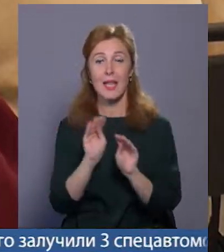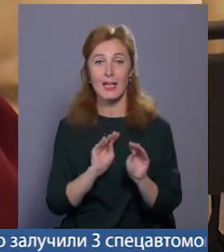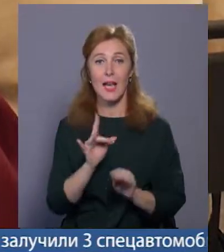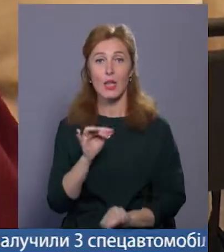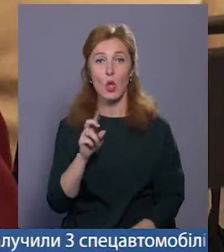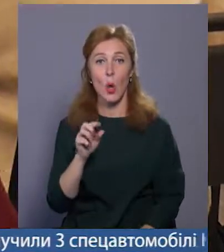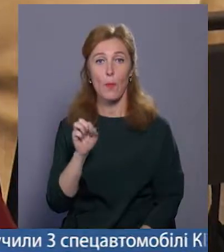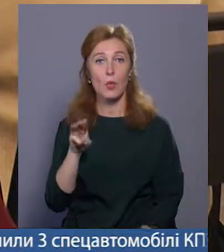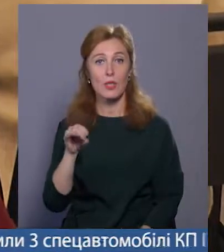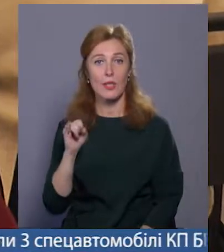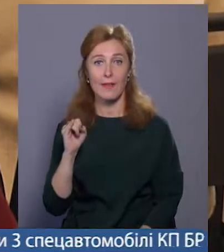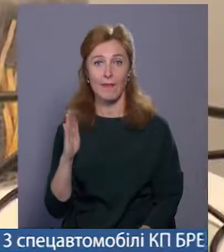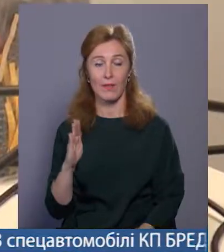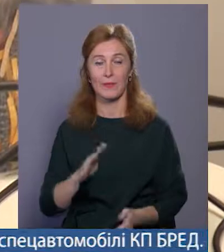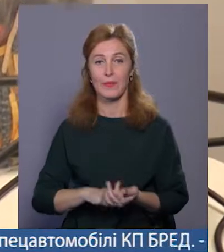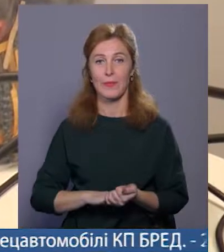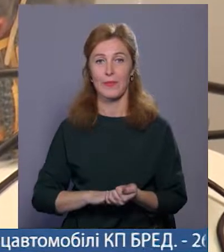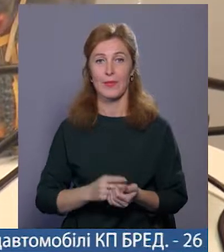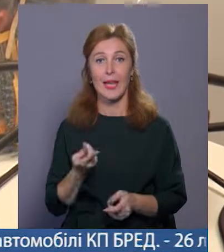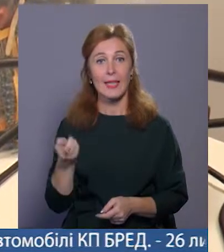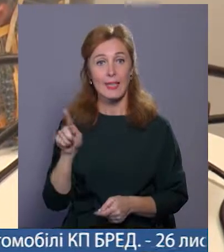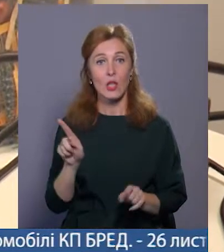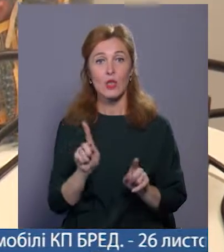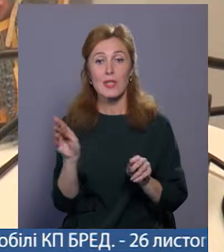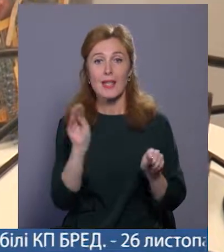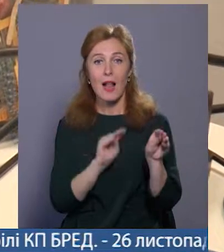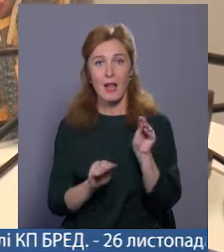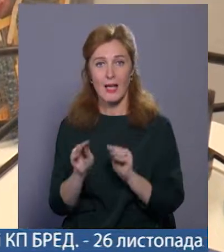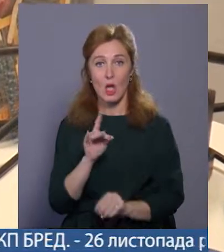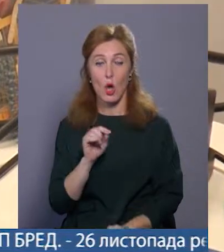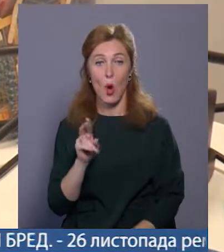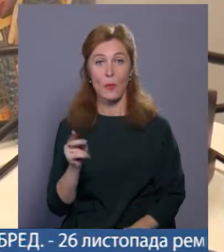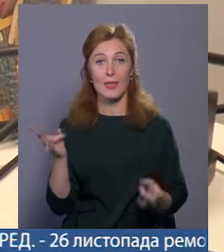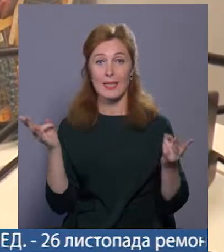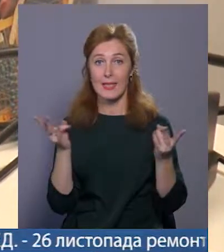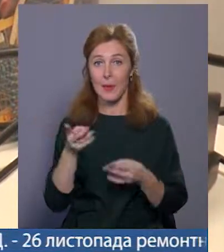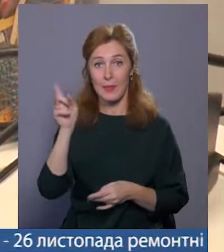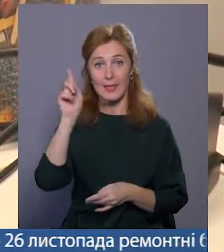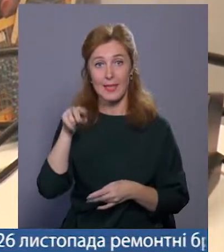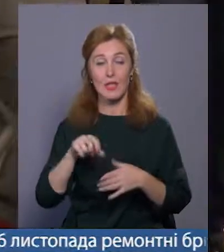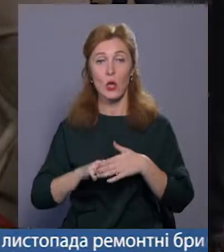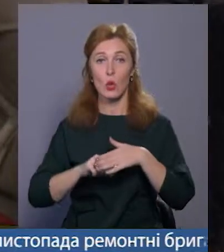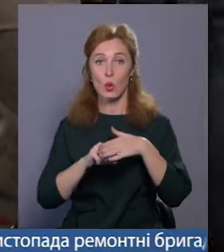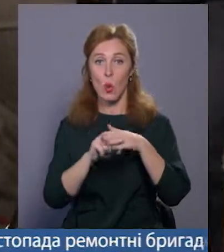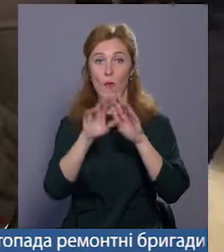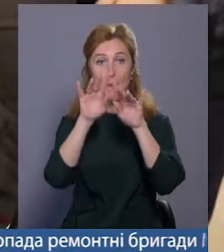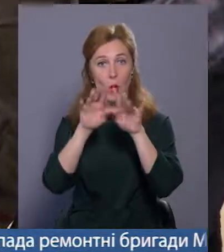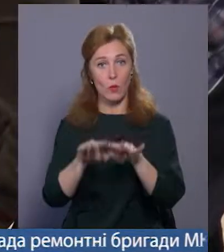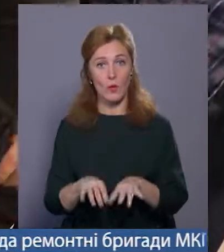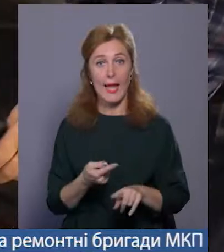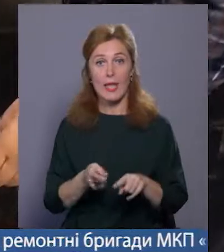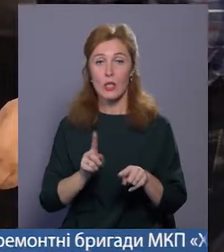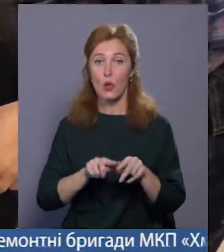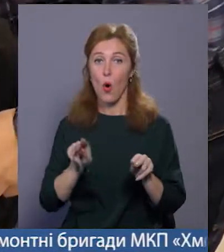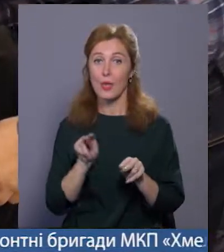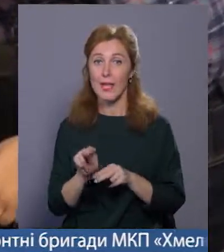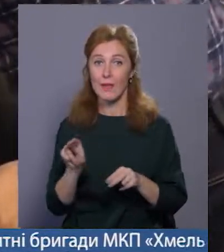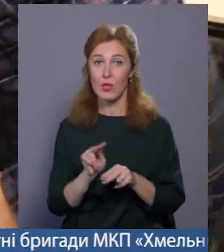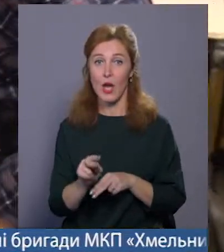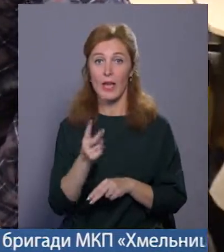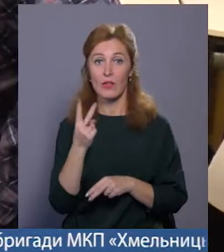більше деталі подобається. Та щоб скласти робота, треба опанувати основи програмування. Цьому школярів навчають двоє керівників